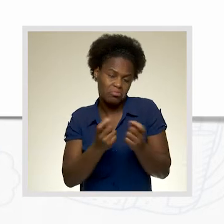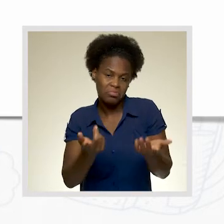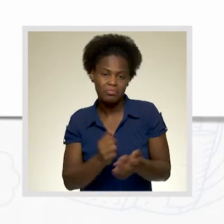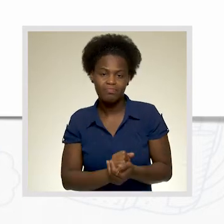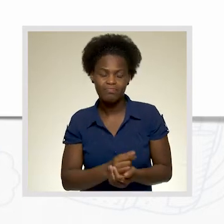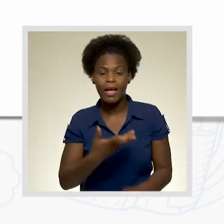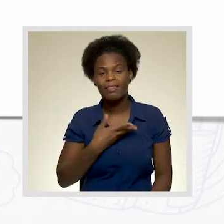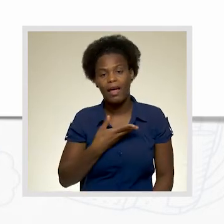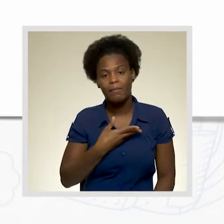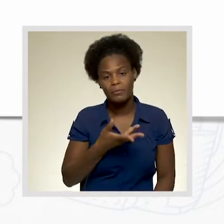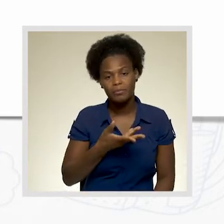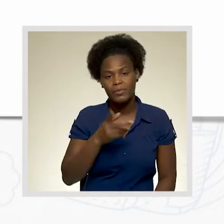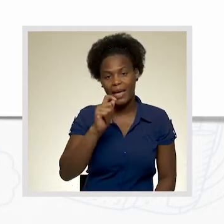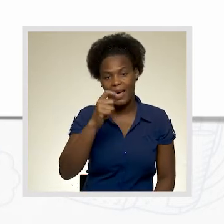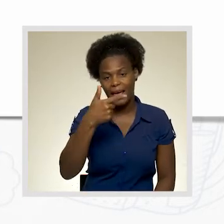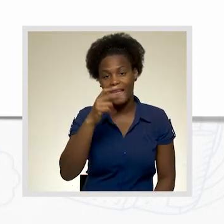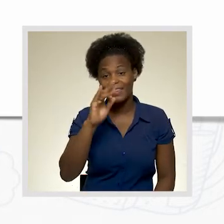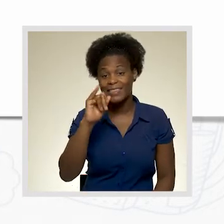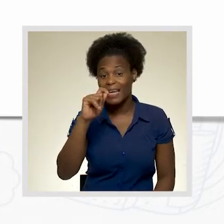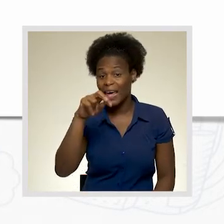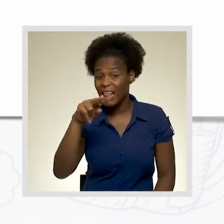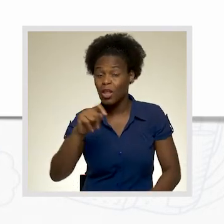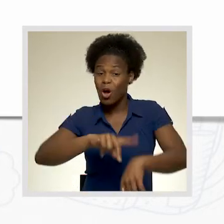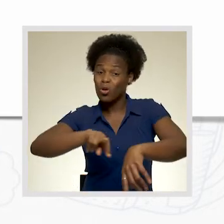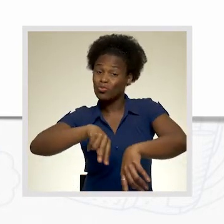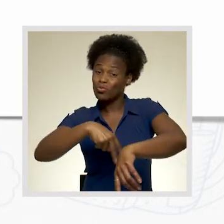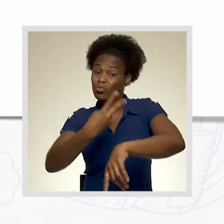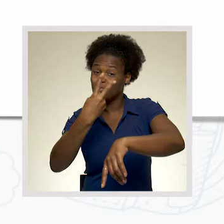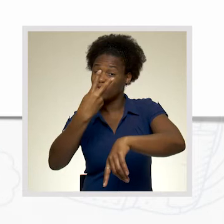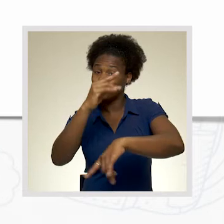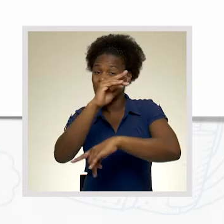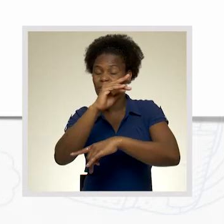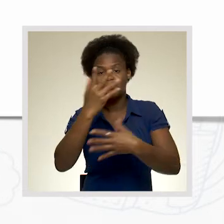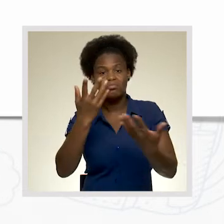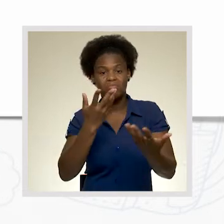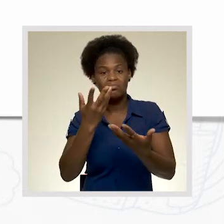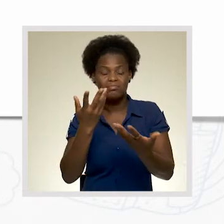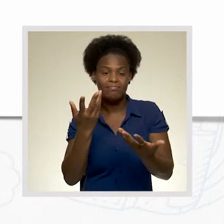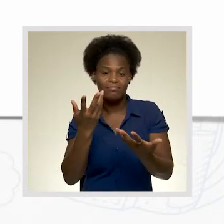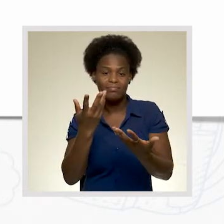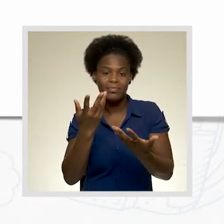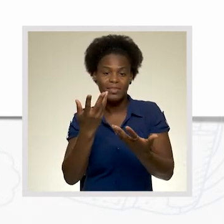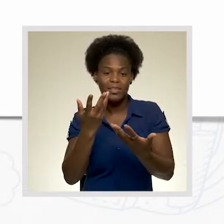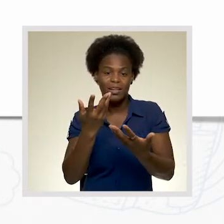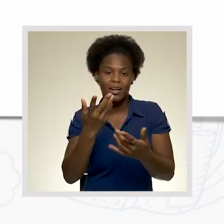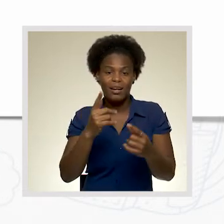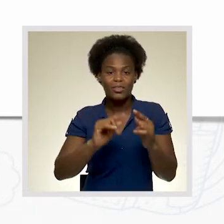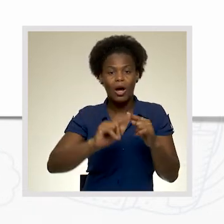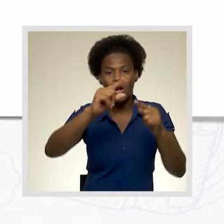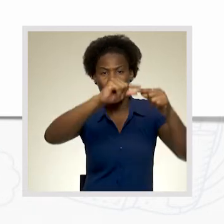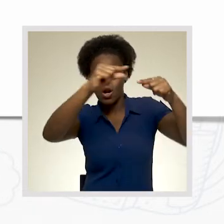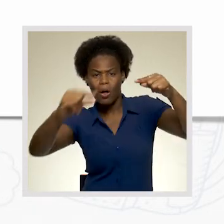Et D. Étienne est resté 2 heures sur la